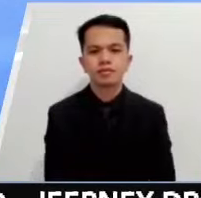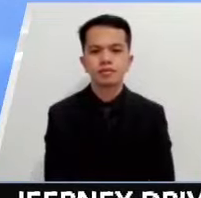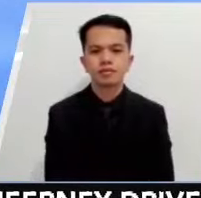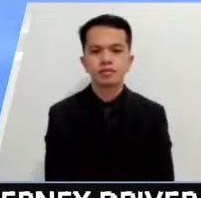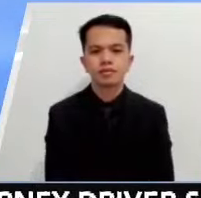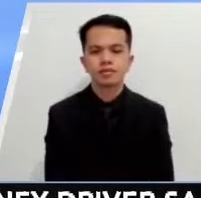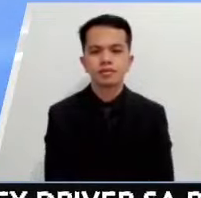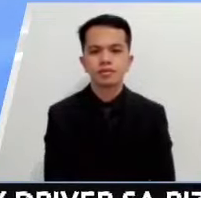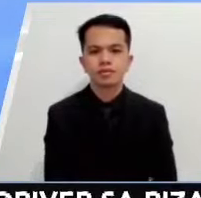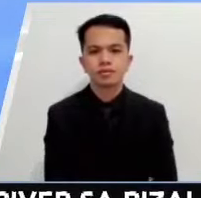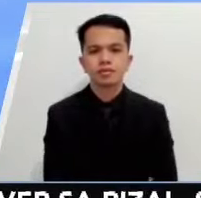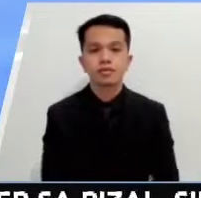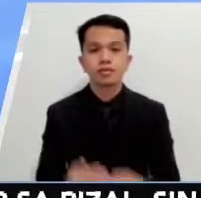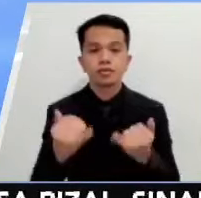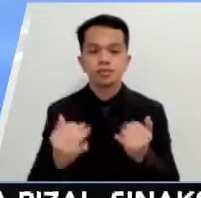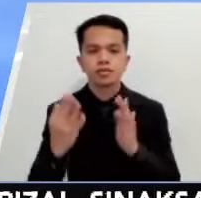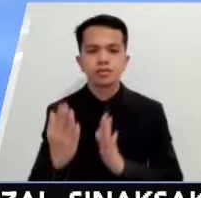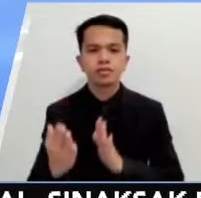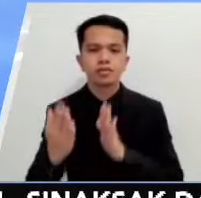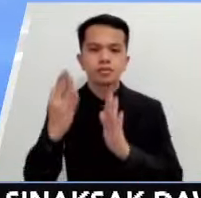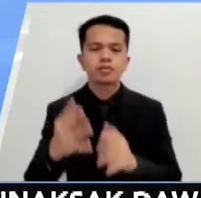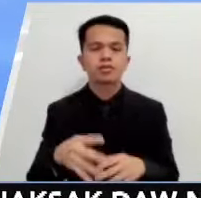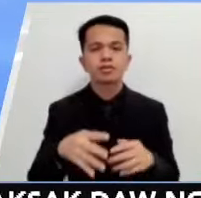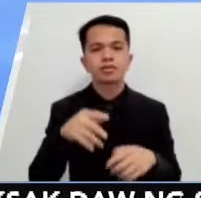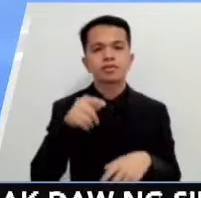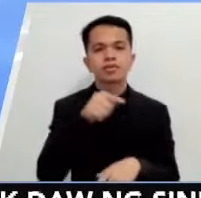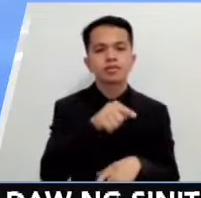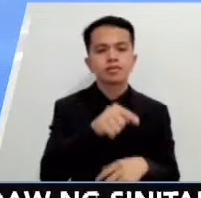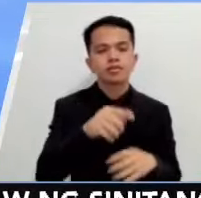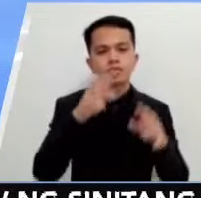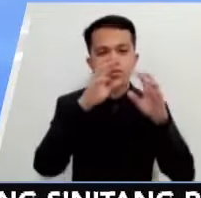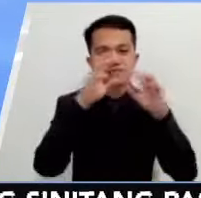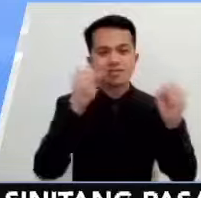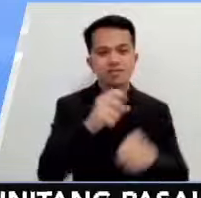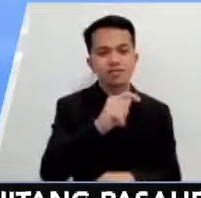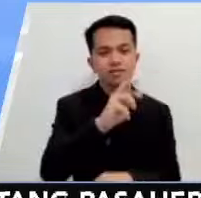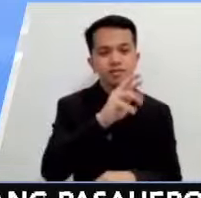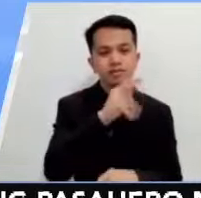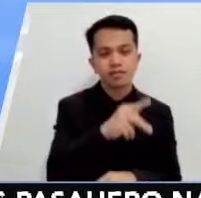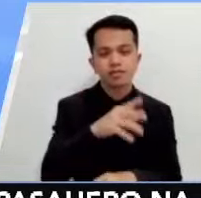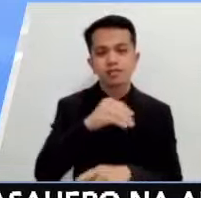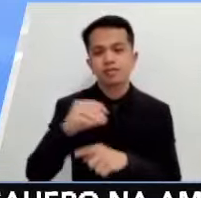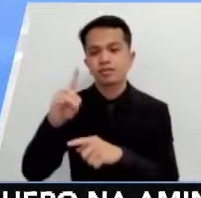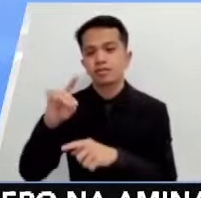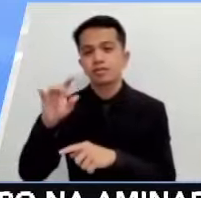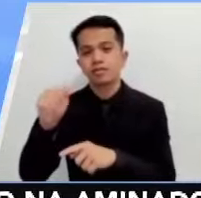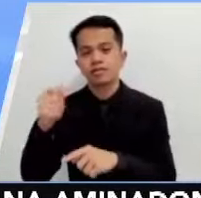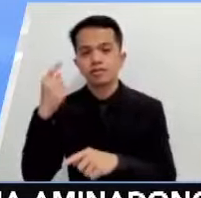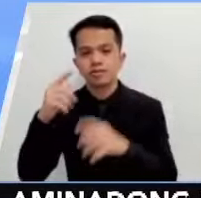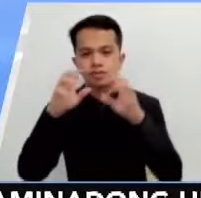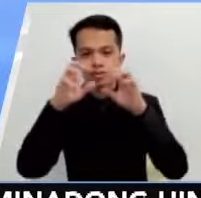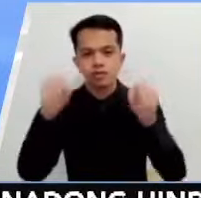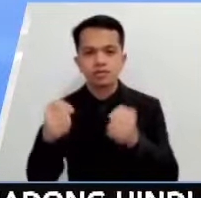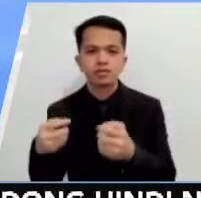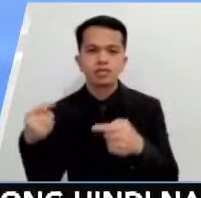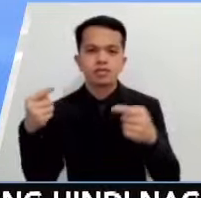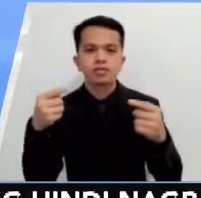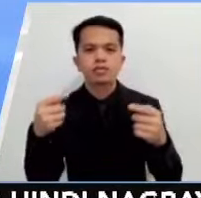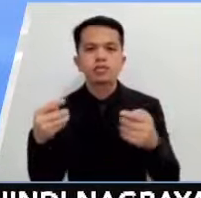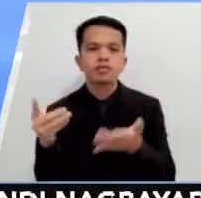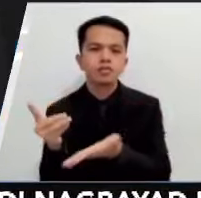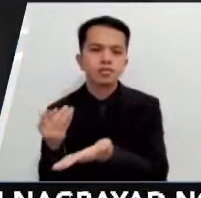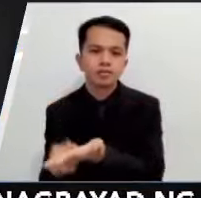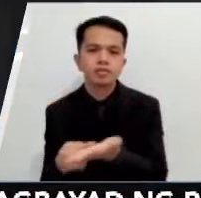Nagharap na sina dating U.S. President Donald Trump at U.S. Vice President Kamala Harris sa panibagong presidential debate ng 2024 U.S.